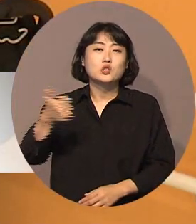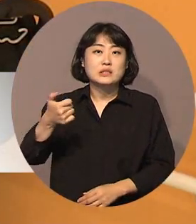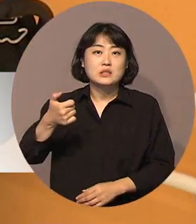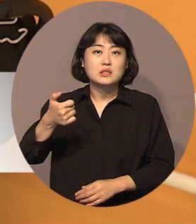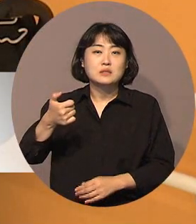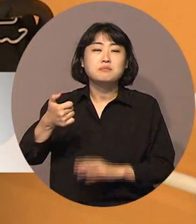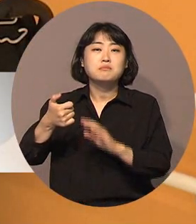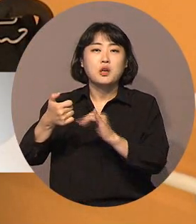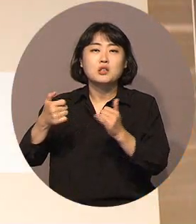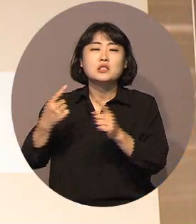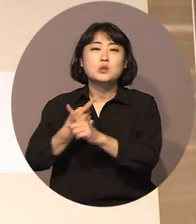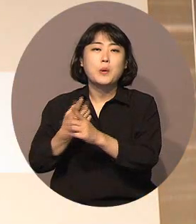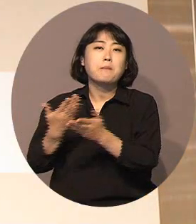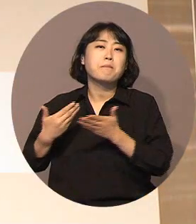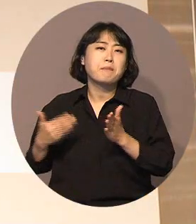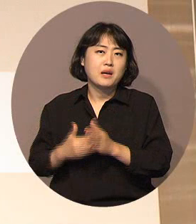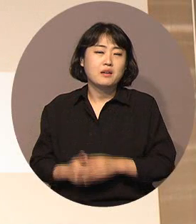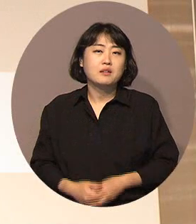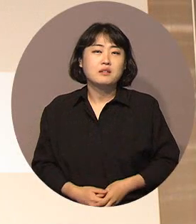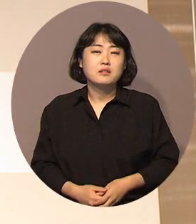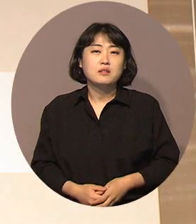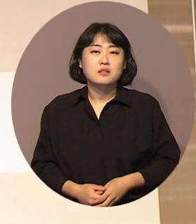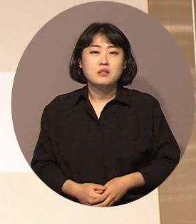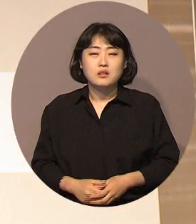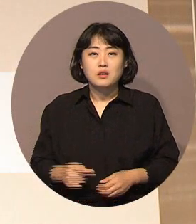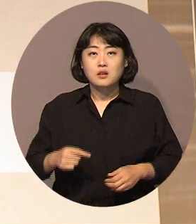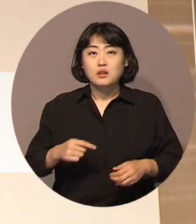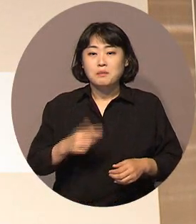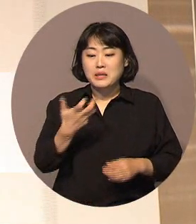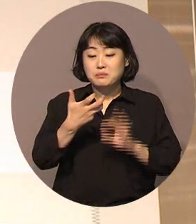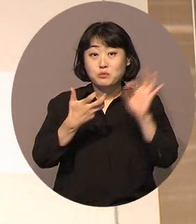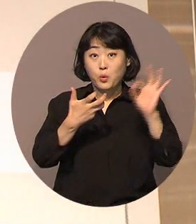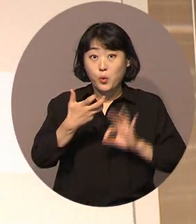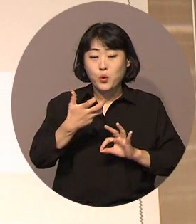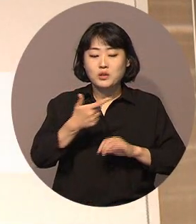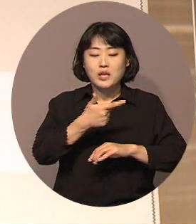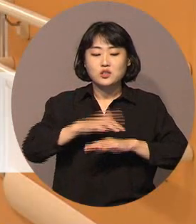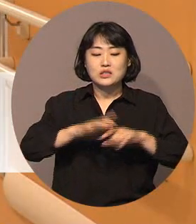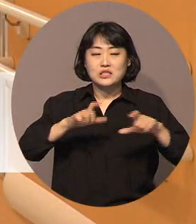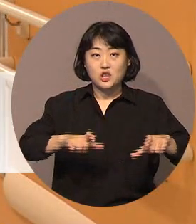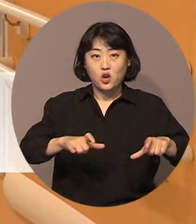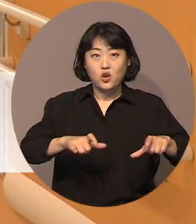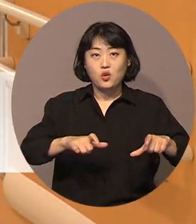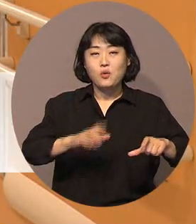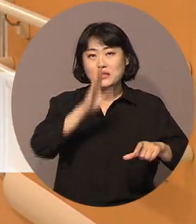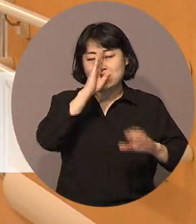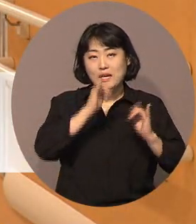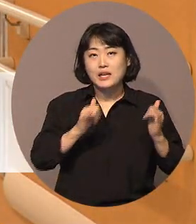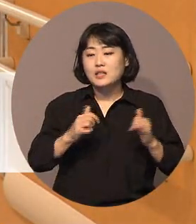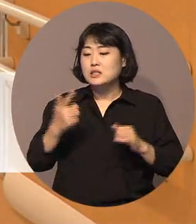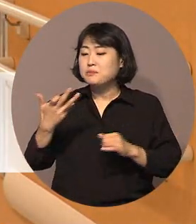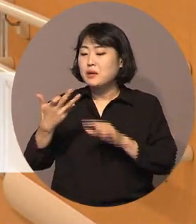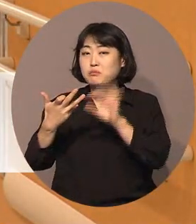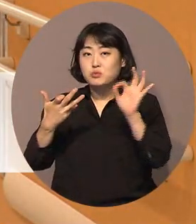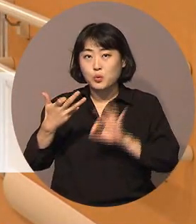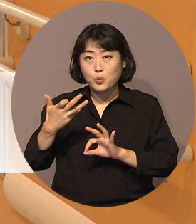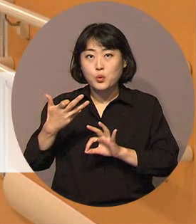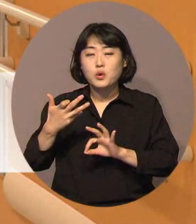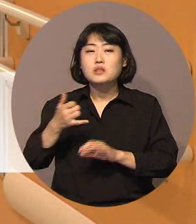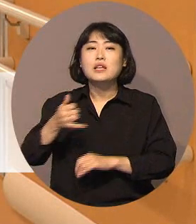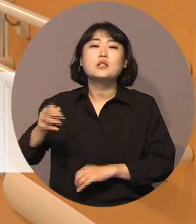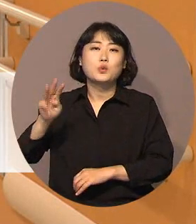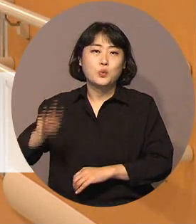받은 것으로 나타났습니다 외래환자 가운데 80% 가량은 대전지역 18%는 충남과 세종으로